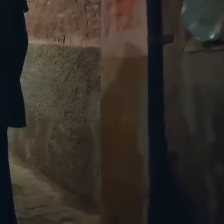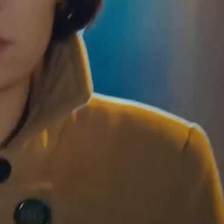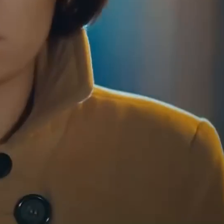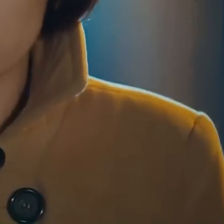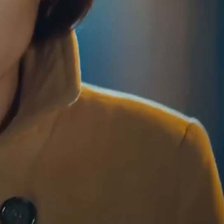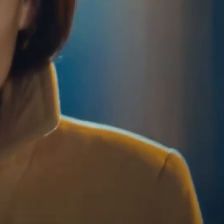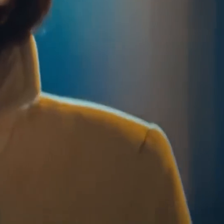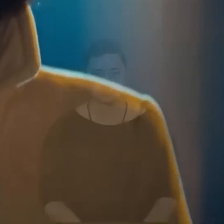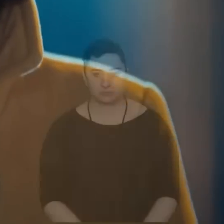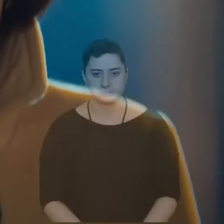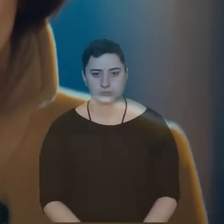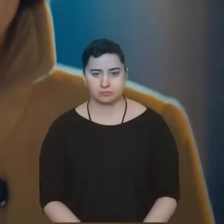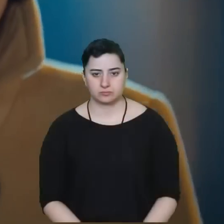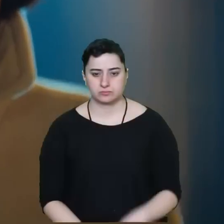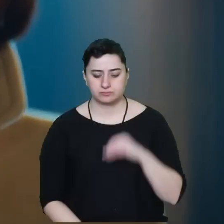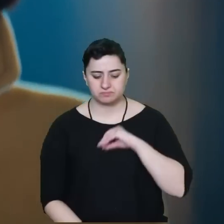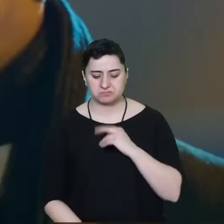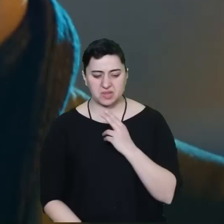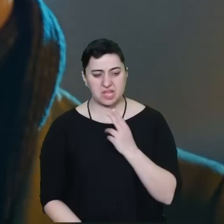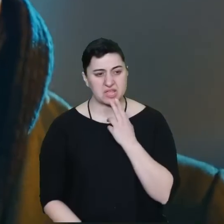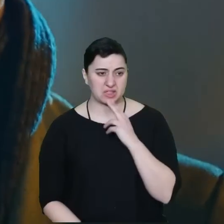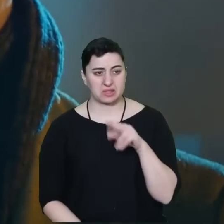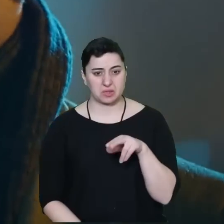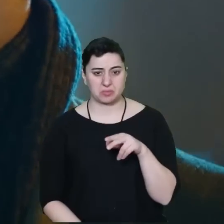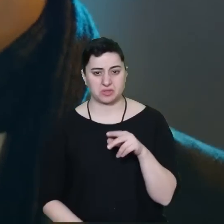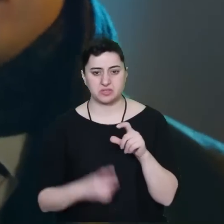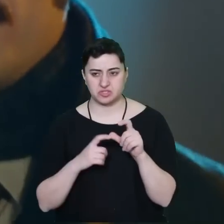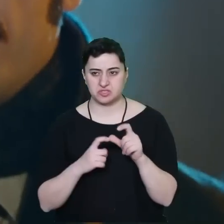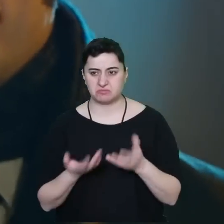Zehra ve Cahit sokakta. Kadın gibiymiş şiir.